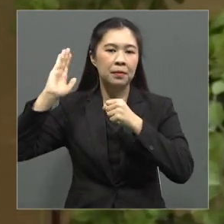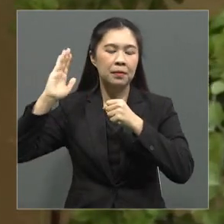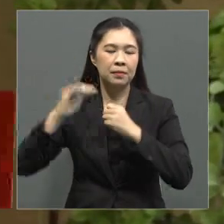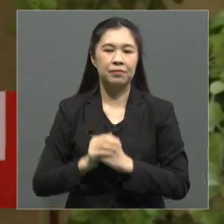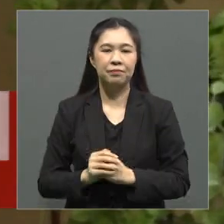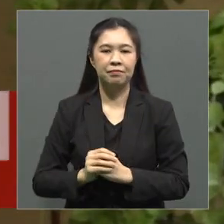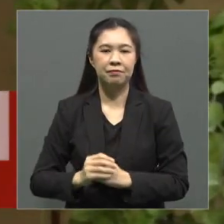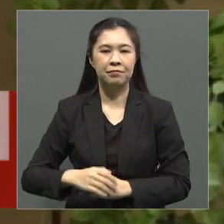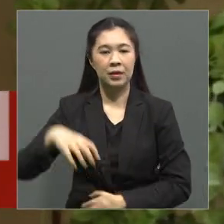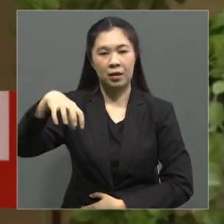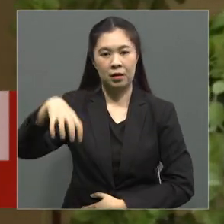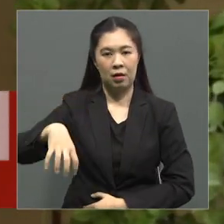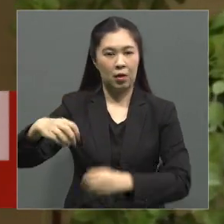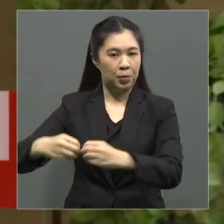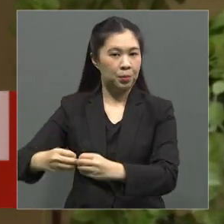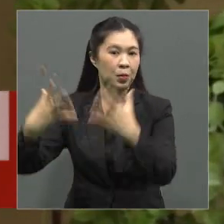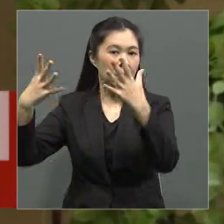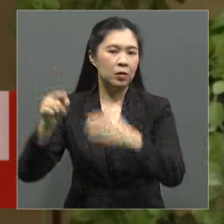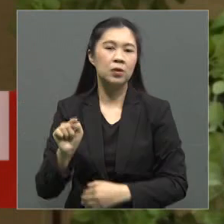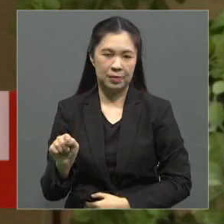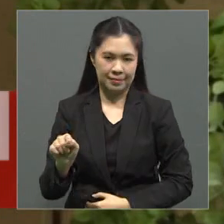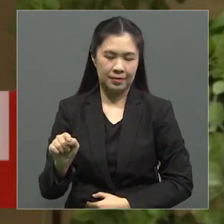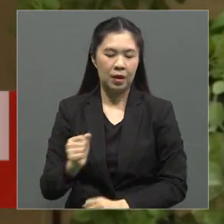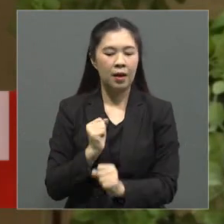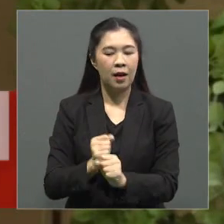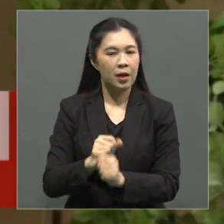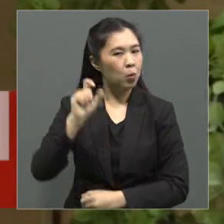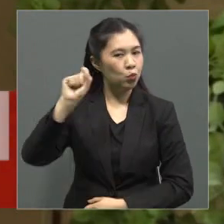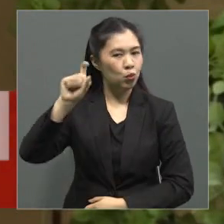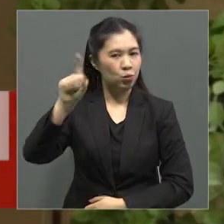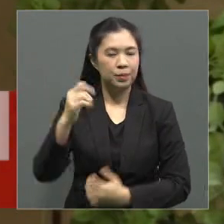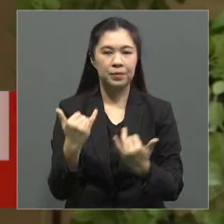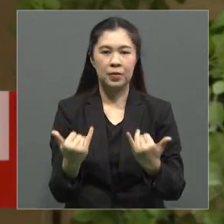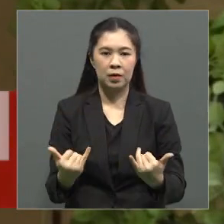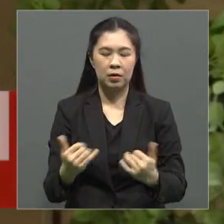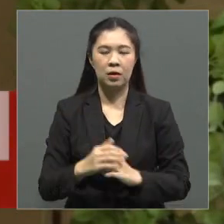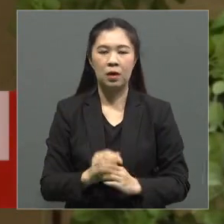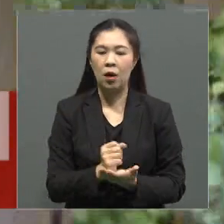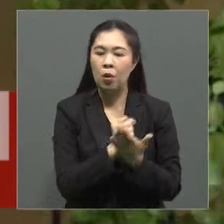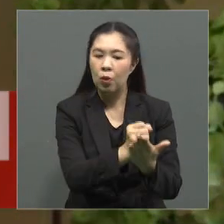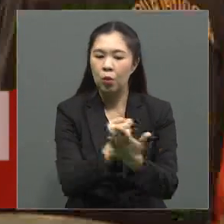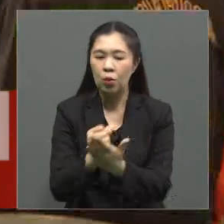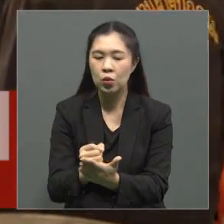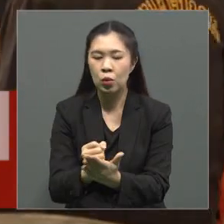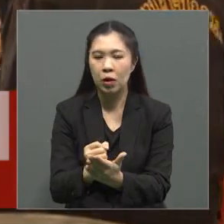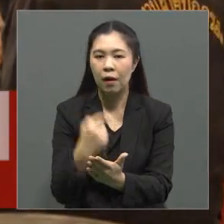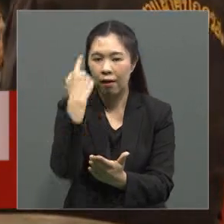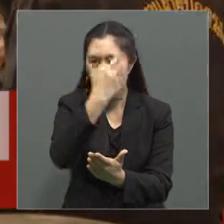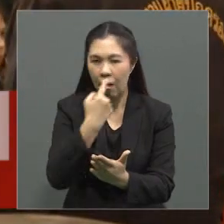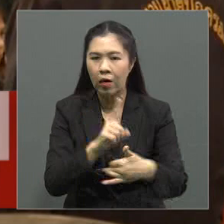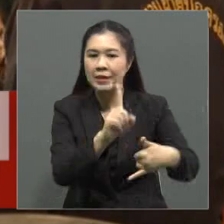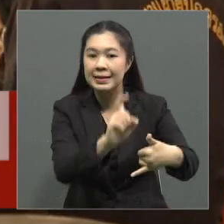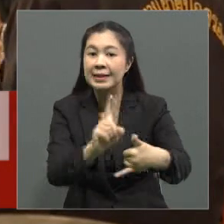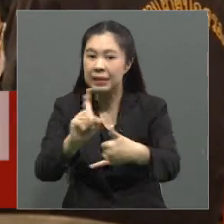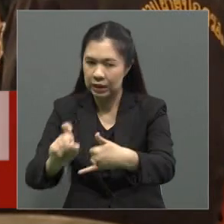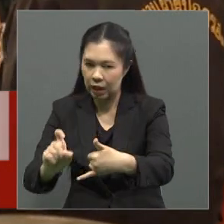การพลุระเบิดนะครับว่าสิ่งที่ต้องเร่งดำเนินการณขณะนี้คือการเยียวยาผู้เสียชีวิตนะครับและการพิสูจน์